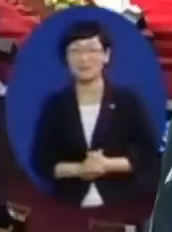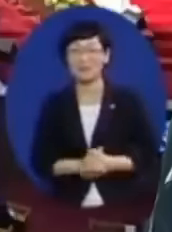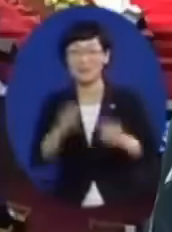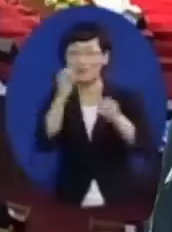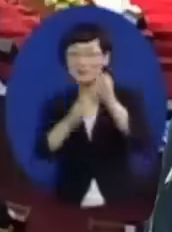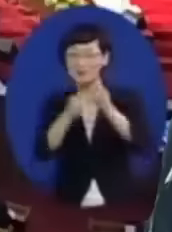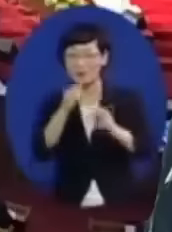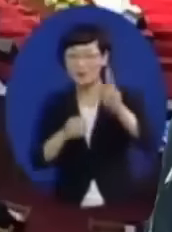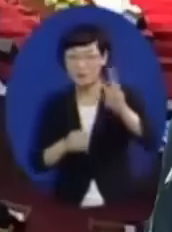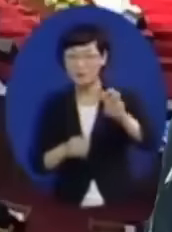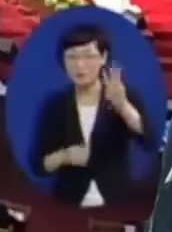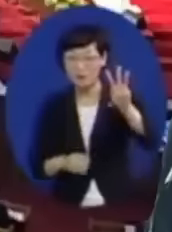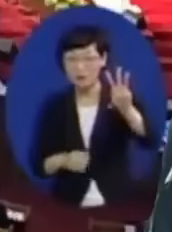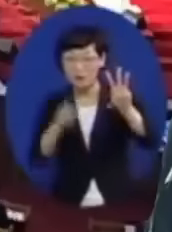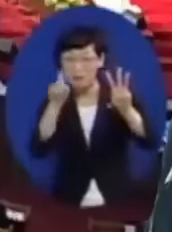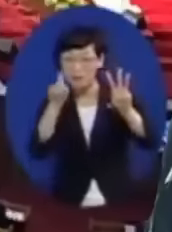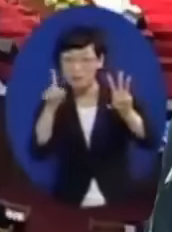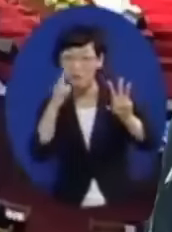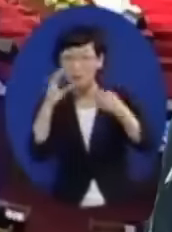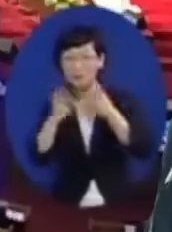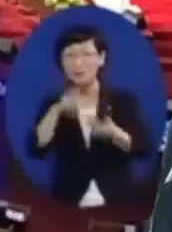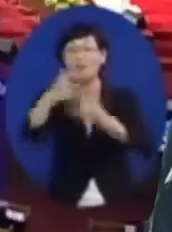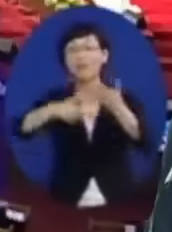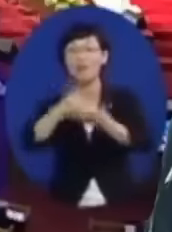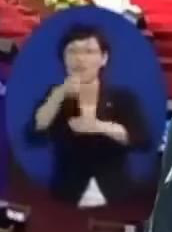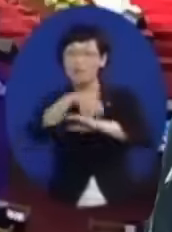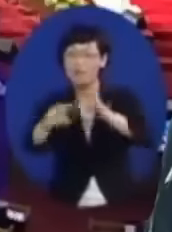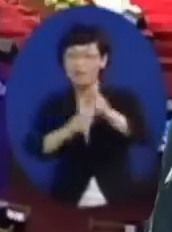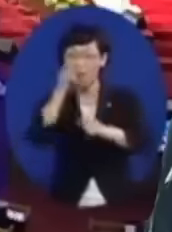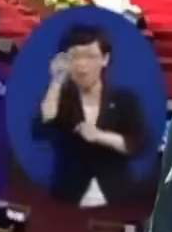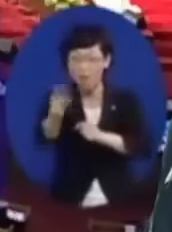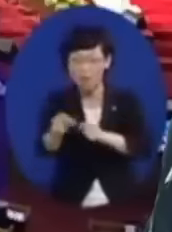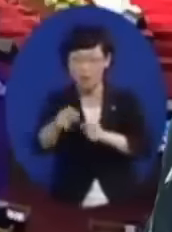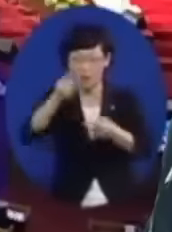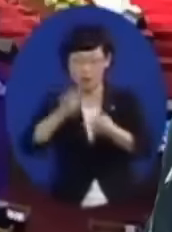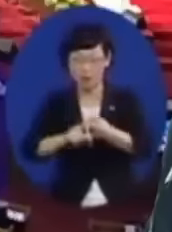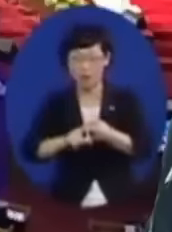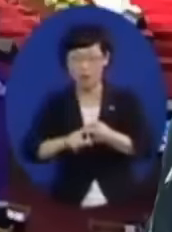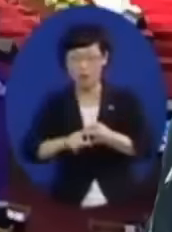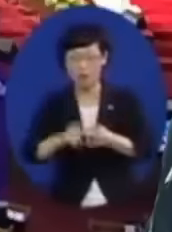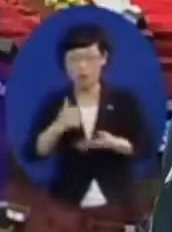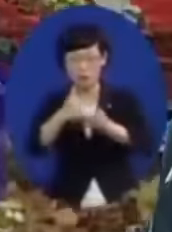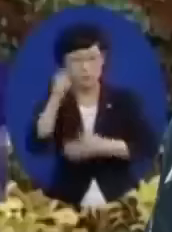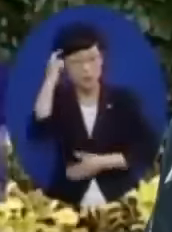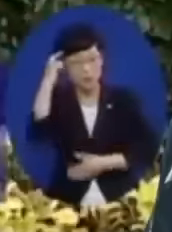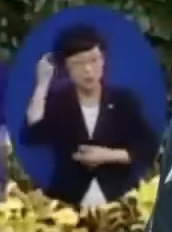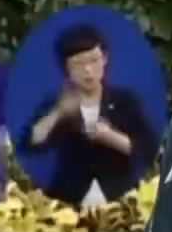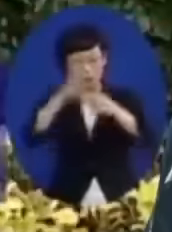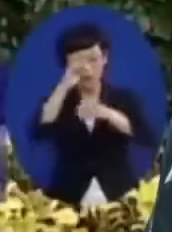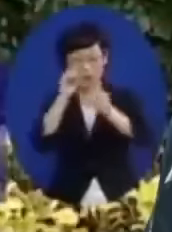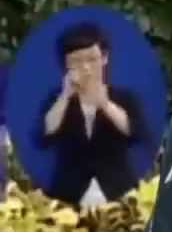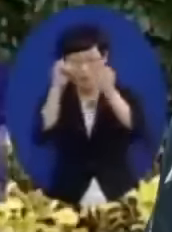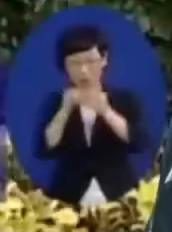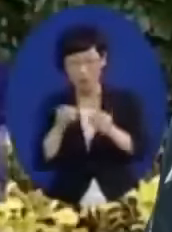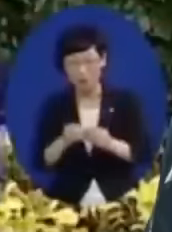시편 33편 11절에 야훼의 계획은 영원히 있으고 그의 생각은 대대에 이르리로다.